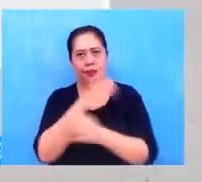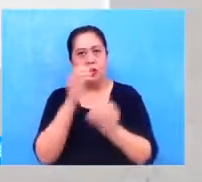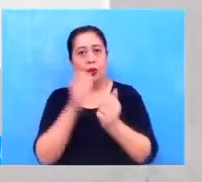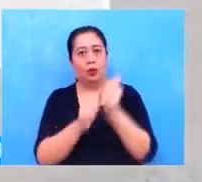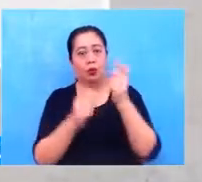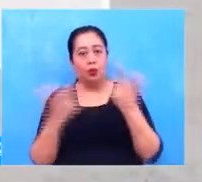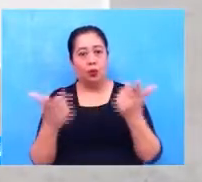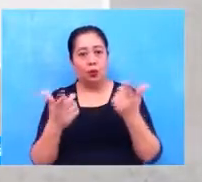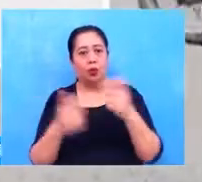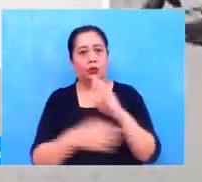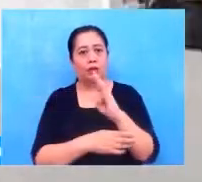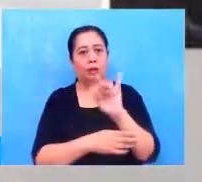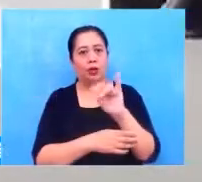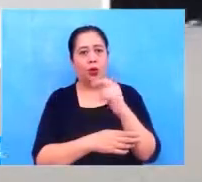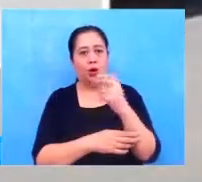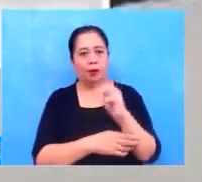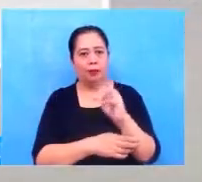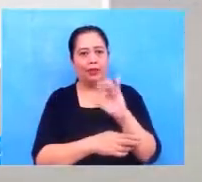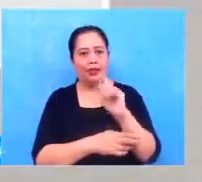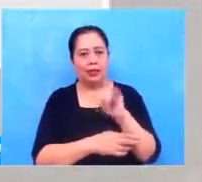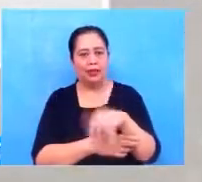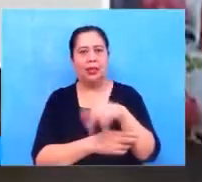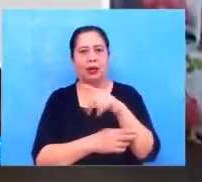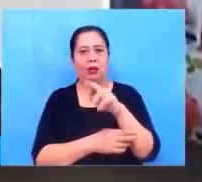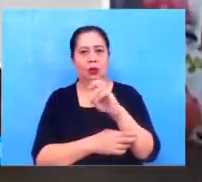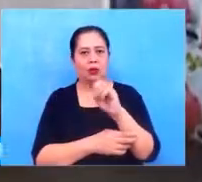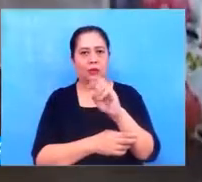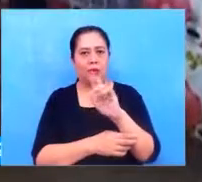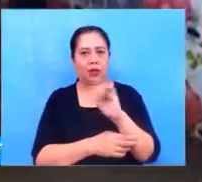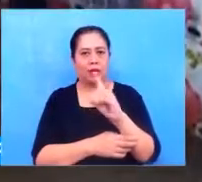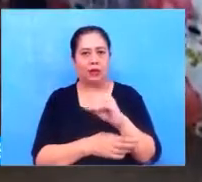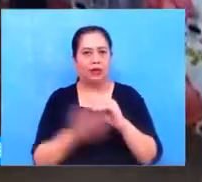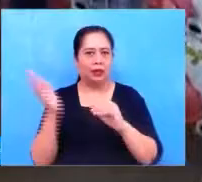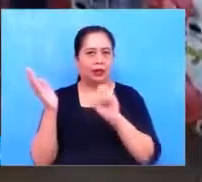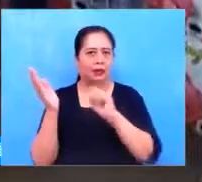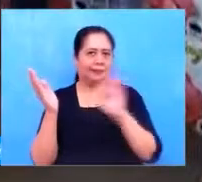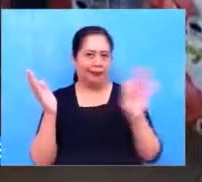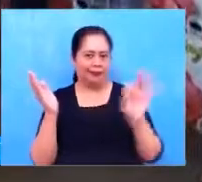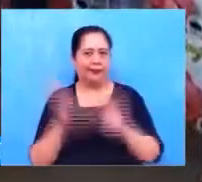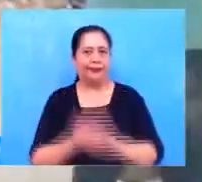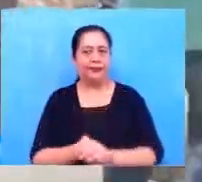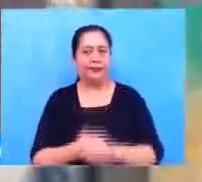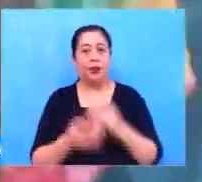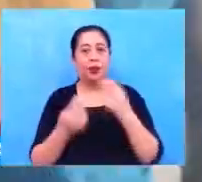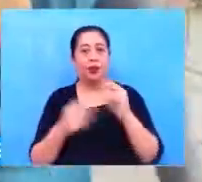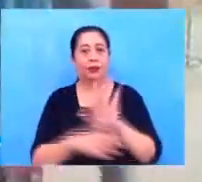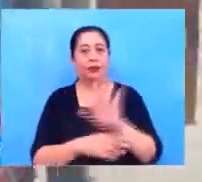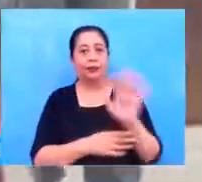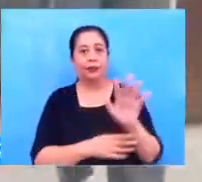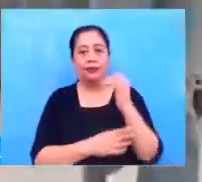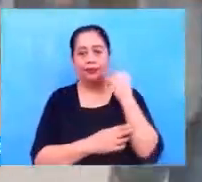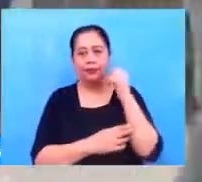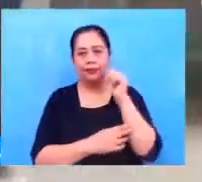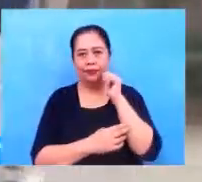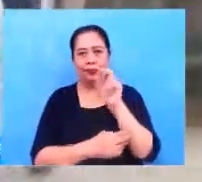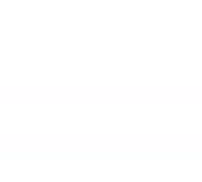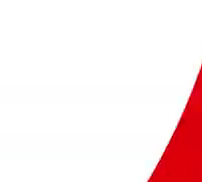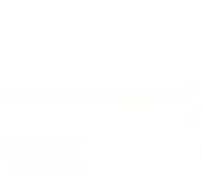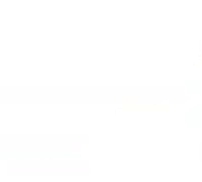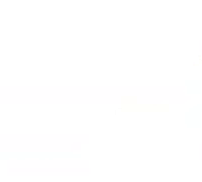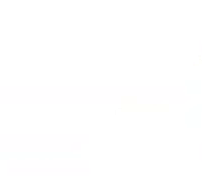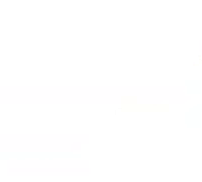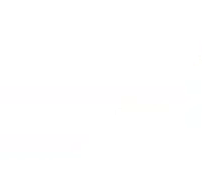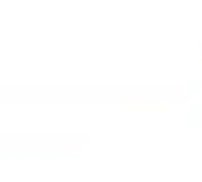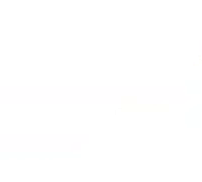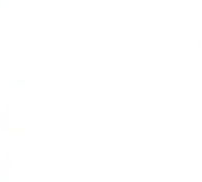City, Prosperidad at San Francisco. Nagbabalita mula sa Frontline, Gem Avanceña, News 5.